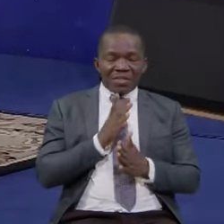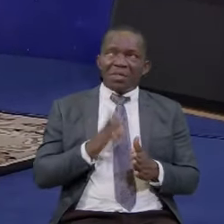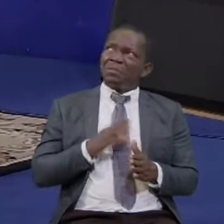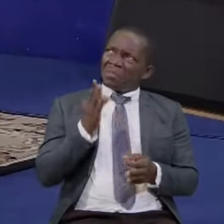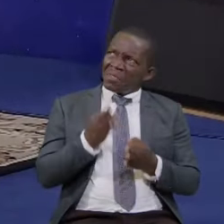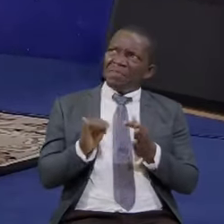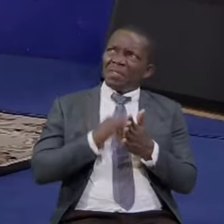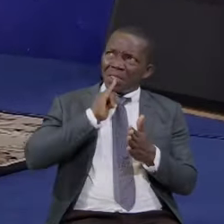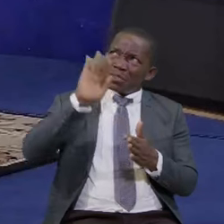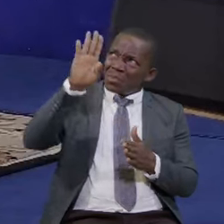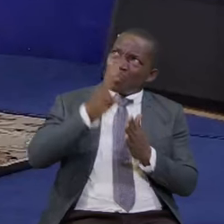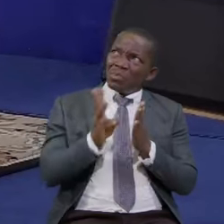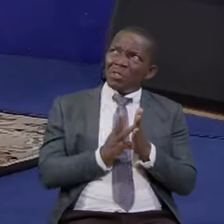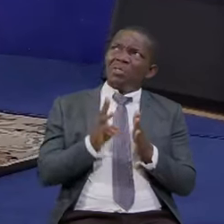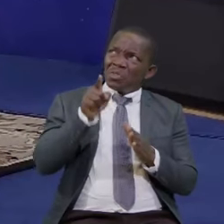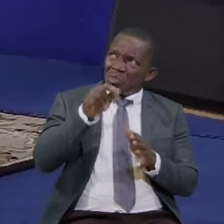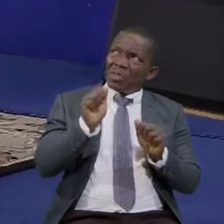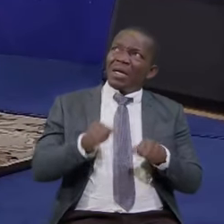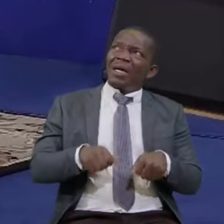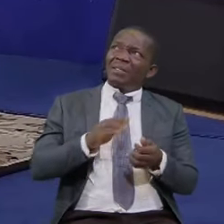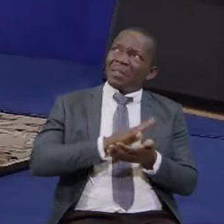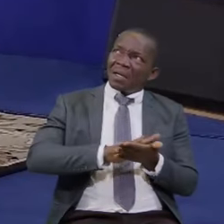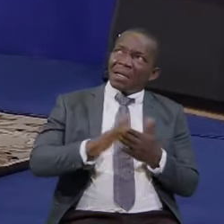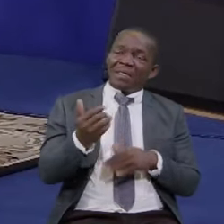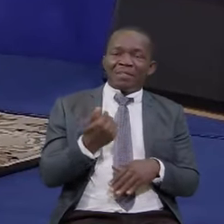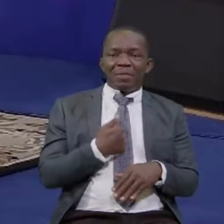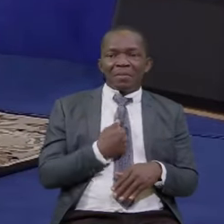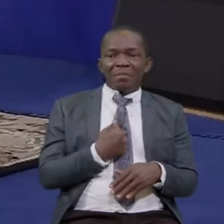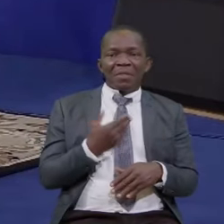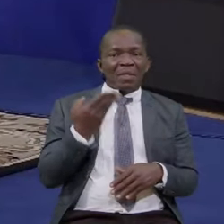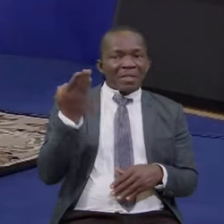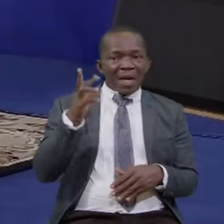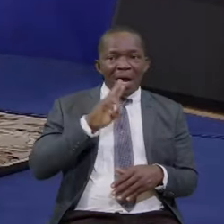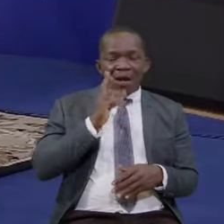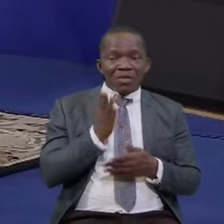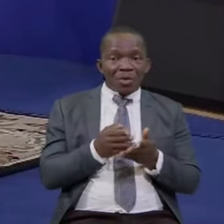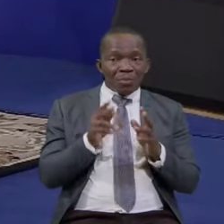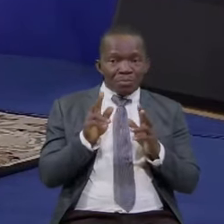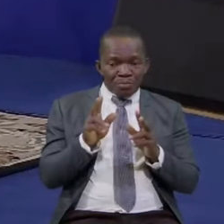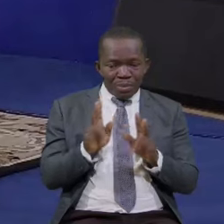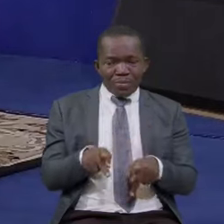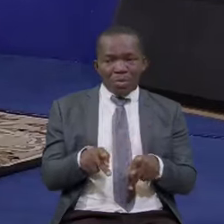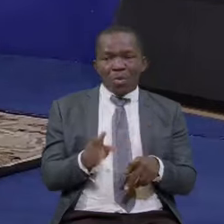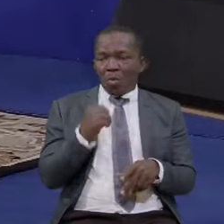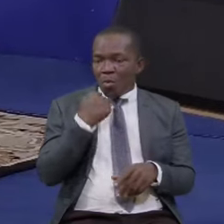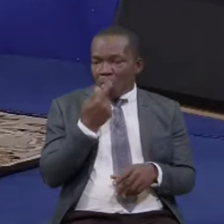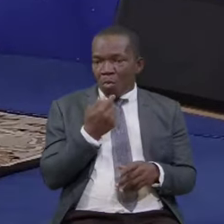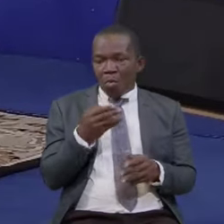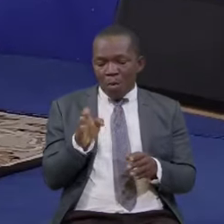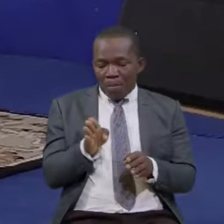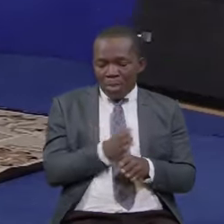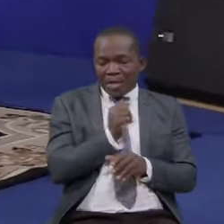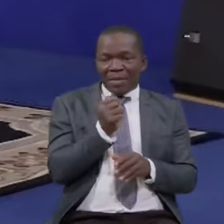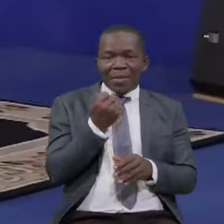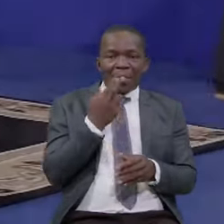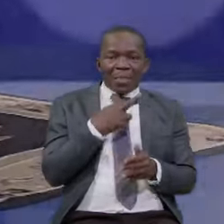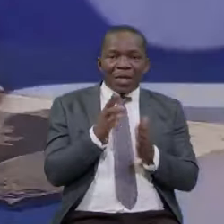purifier il y a des gens qui prennent leur prennent leur modèle de pr est d'un lépreux le lépreux qui ne savait